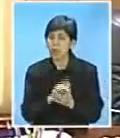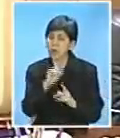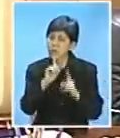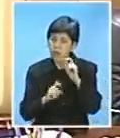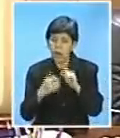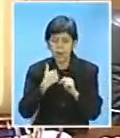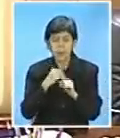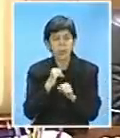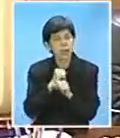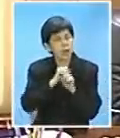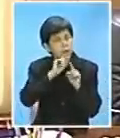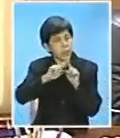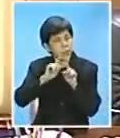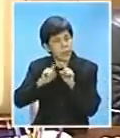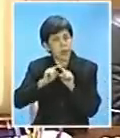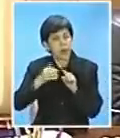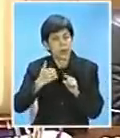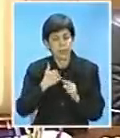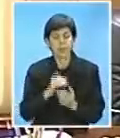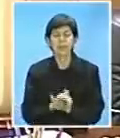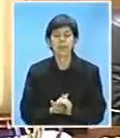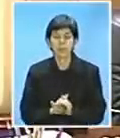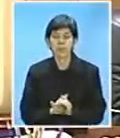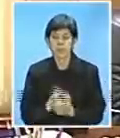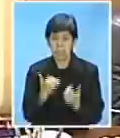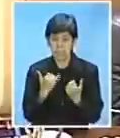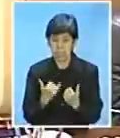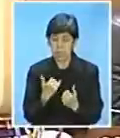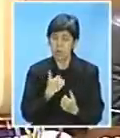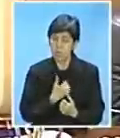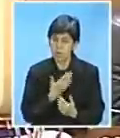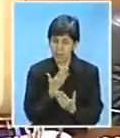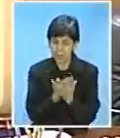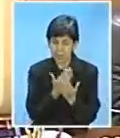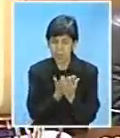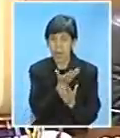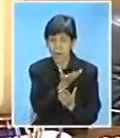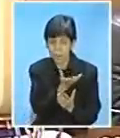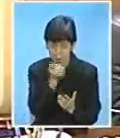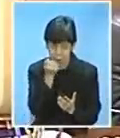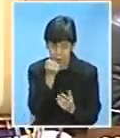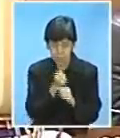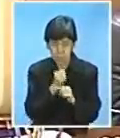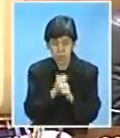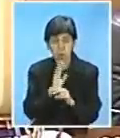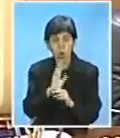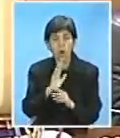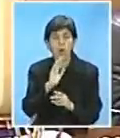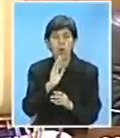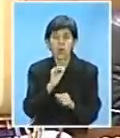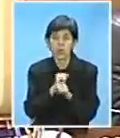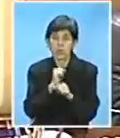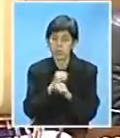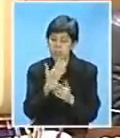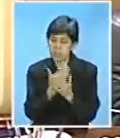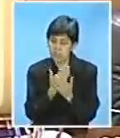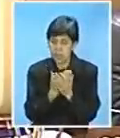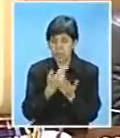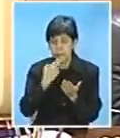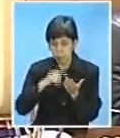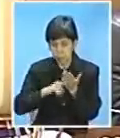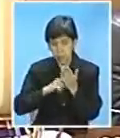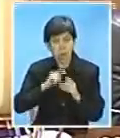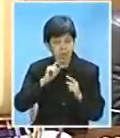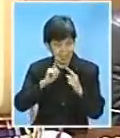ตเนี่ยหลายอย่างเพราะนั้นเหตุการณ์ที่จะขอเบิกเงินนะครับตามหลักเกณฑ์ของปภ.เนี่ยก็คือหนึ่งก็คือต้องจ